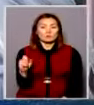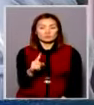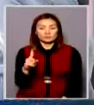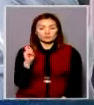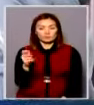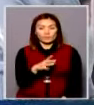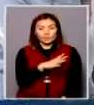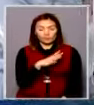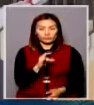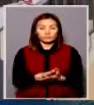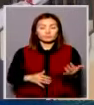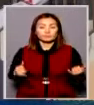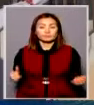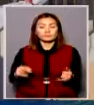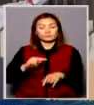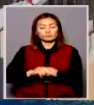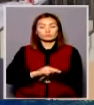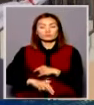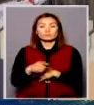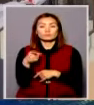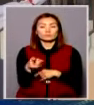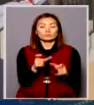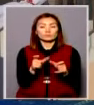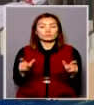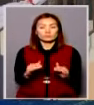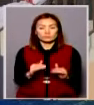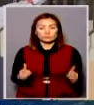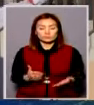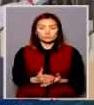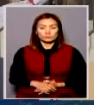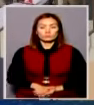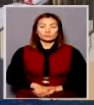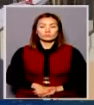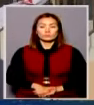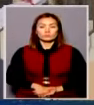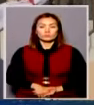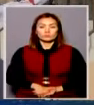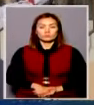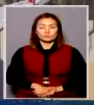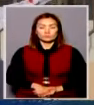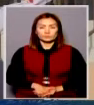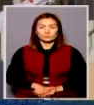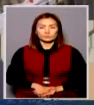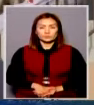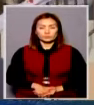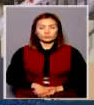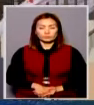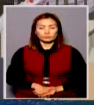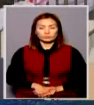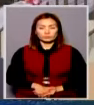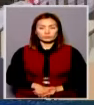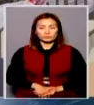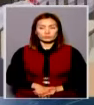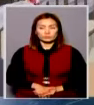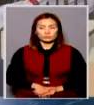he won стус пановой сейчас здесь обучается около тысячи школьников узким ru пока открыт оторви беру масса туда